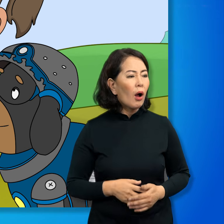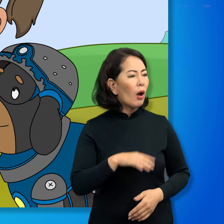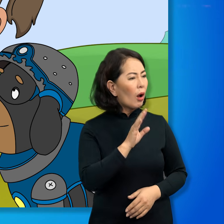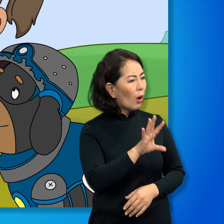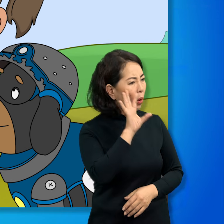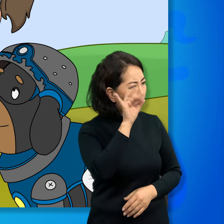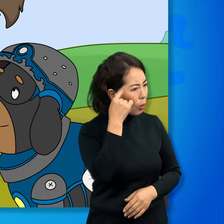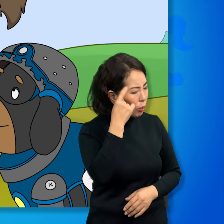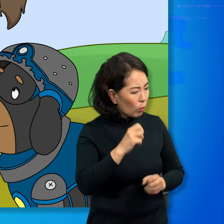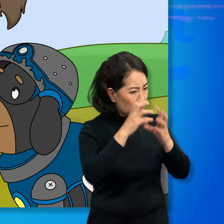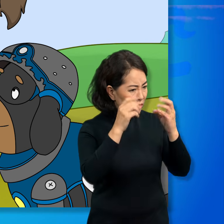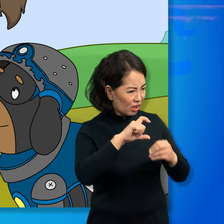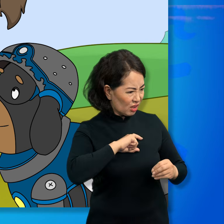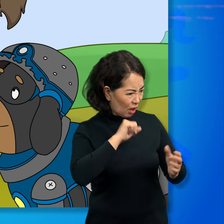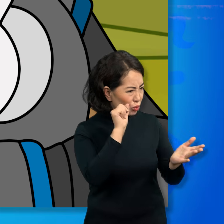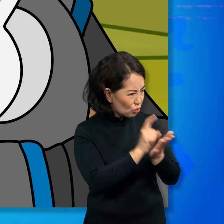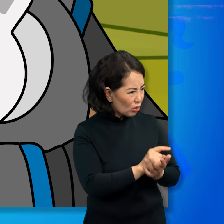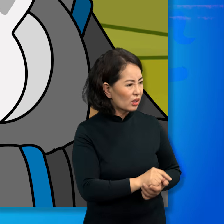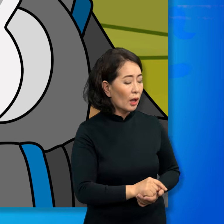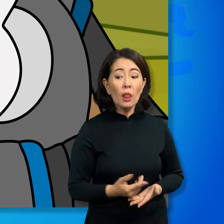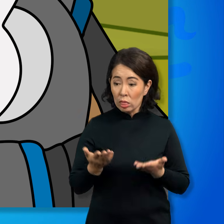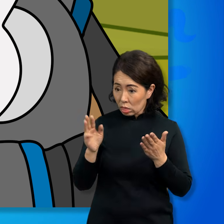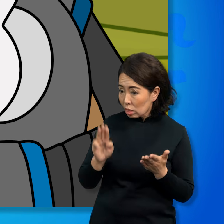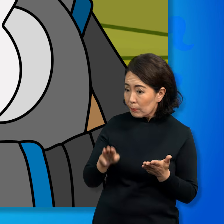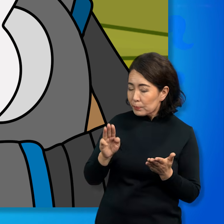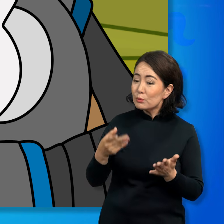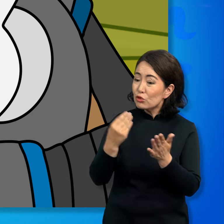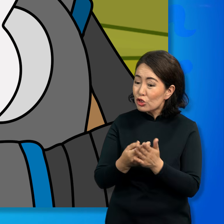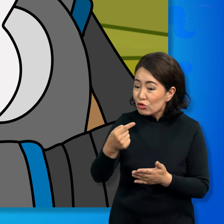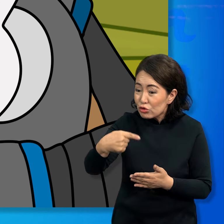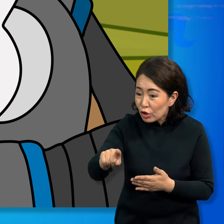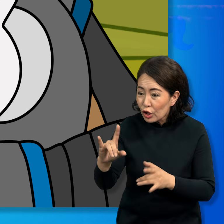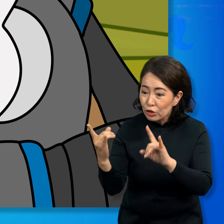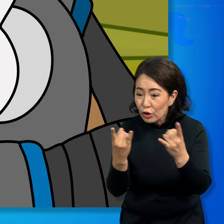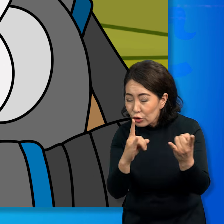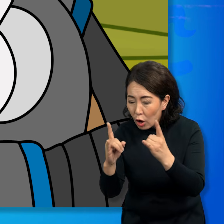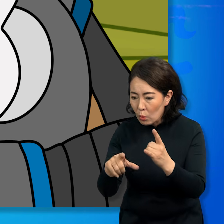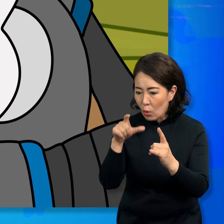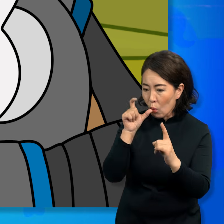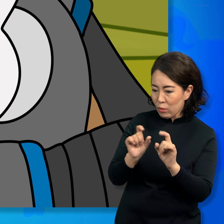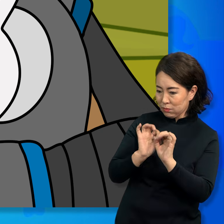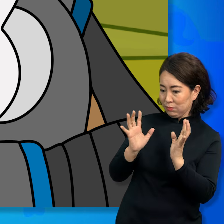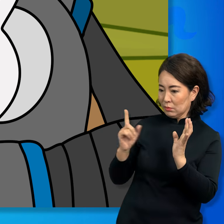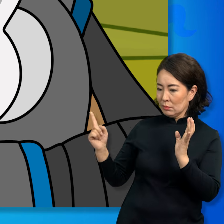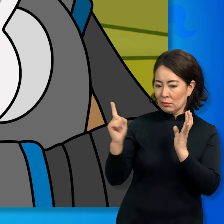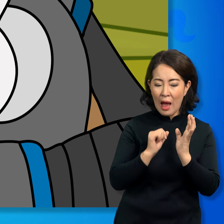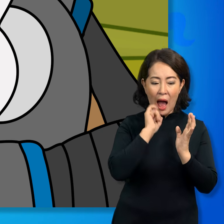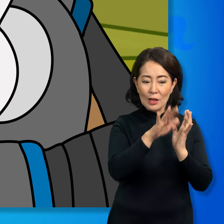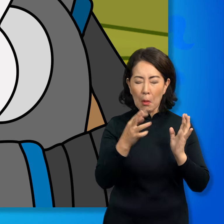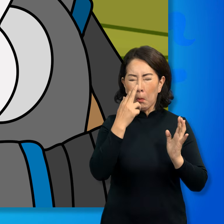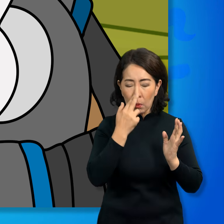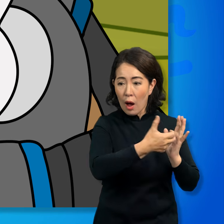Оюуны өмч тэгвэл их чухал зүйл байх нэ? Тэгэлгүй яах вэ? Жишээ нь чиний тоглоомыг өөр хүн асуулгүйгээр авч болтгүй шүү